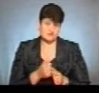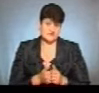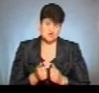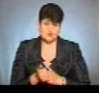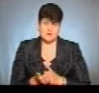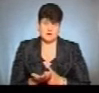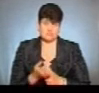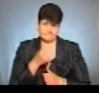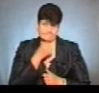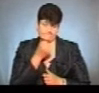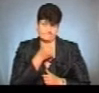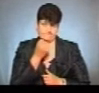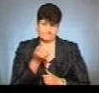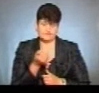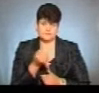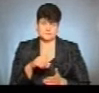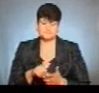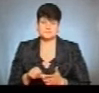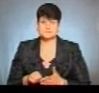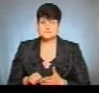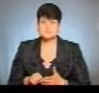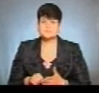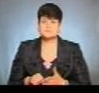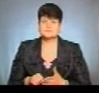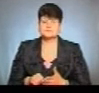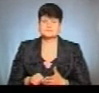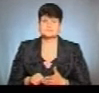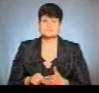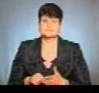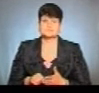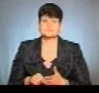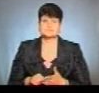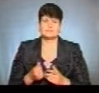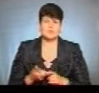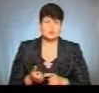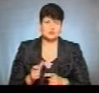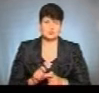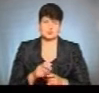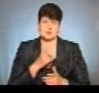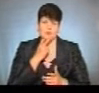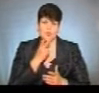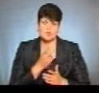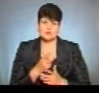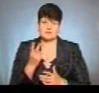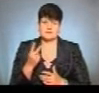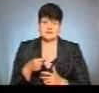висувають більш таких старших представників. дуже показово, що